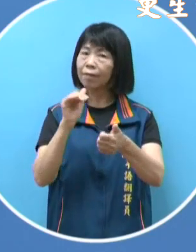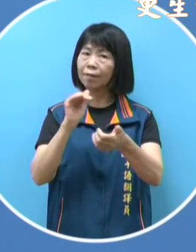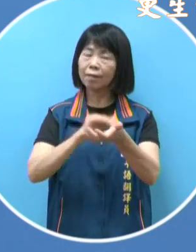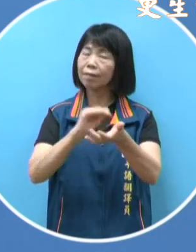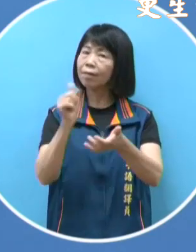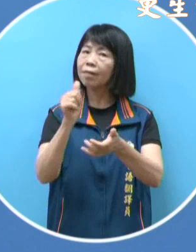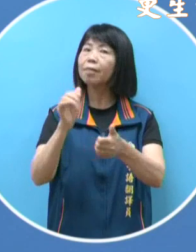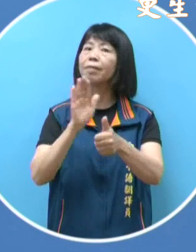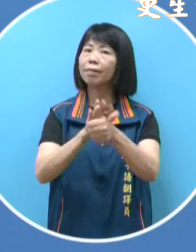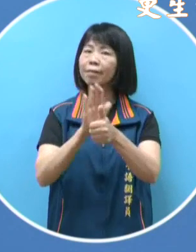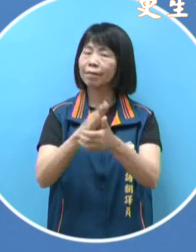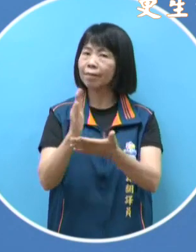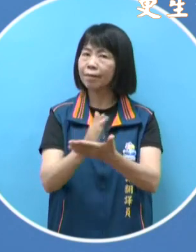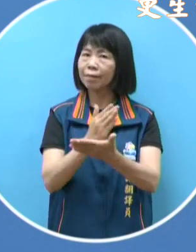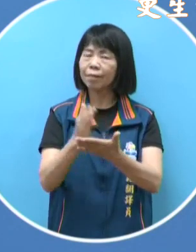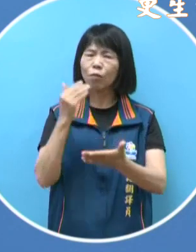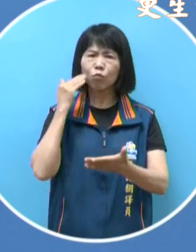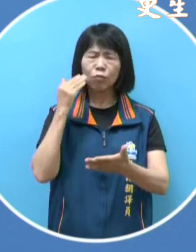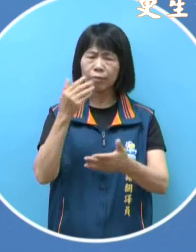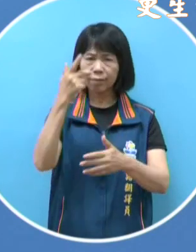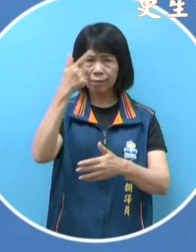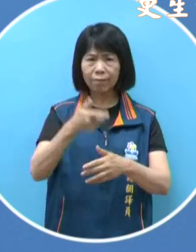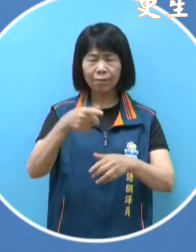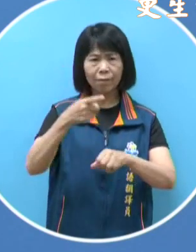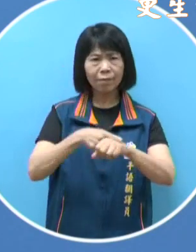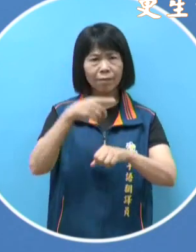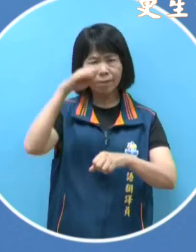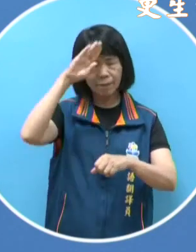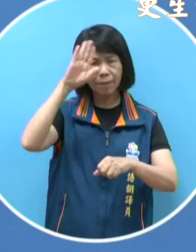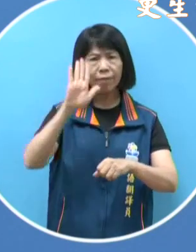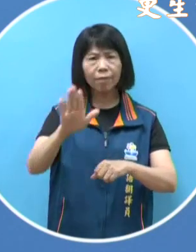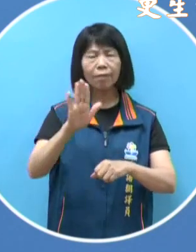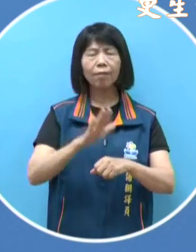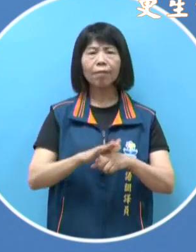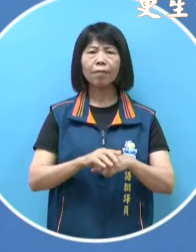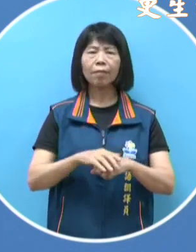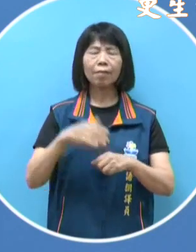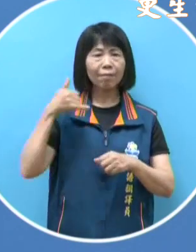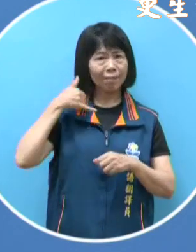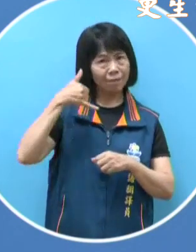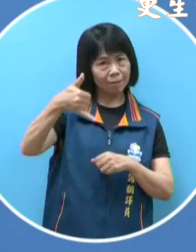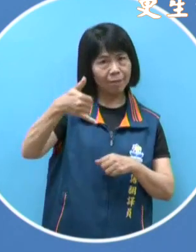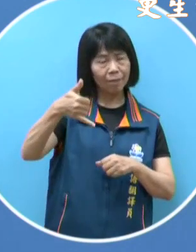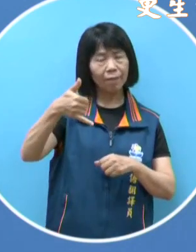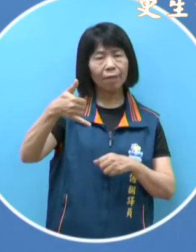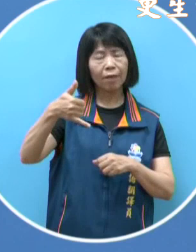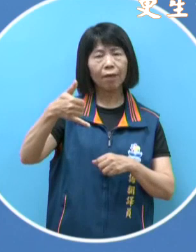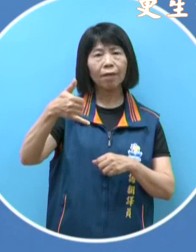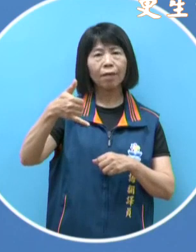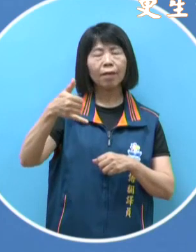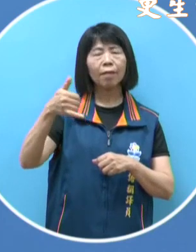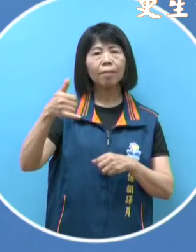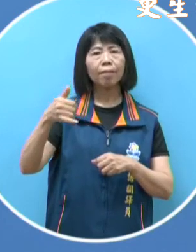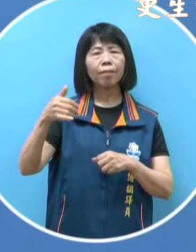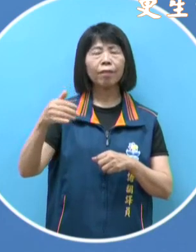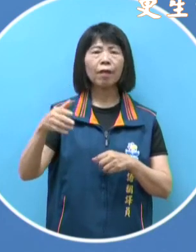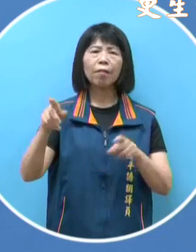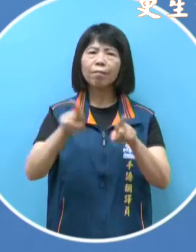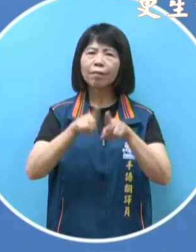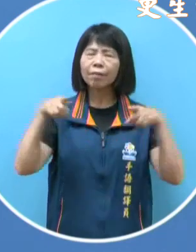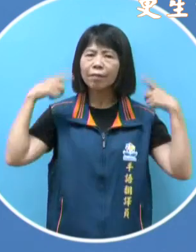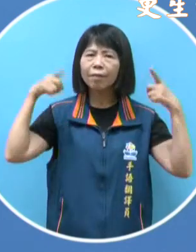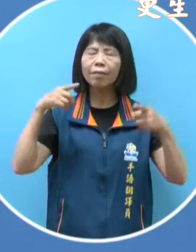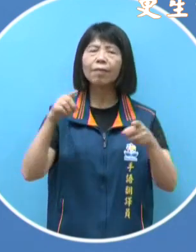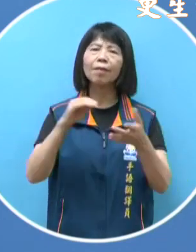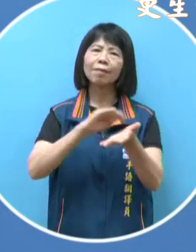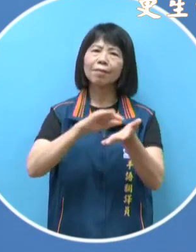样的，如果你本身是具有慢性病的长者，其实你可以打电话给你的所谓的平常看诊的医